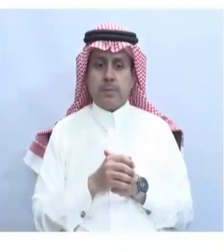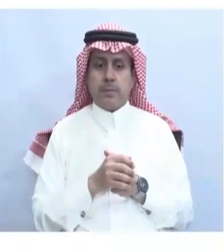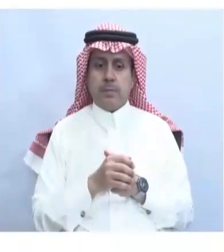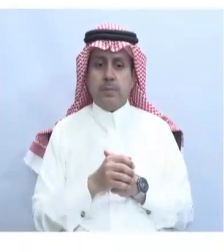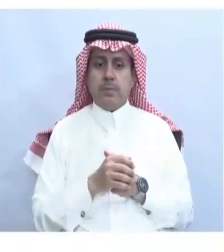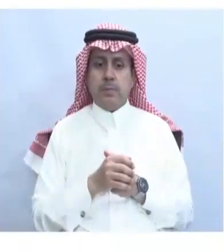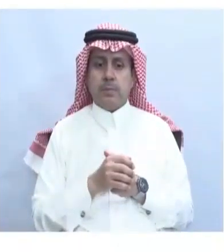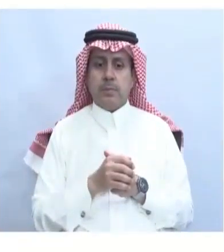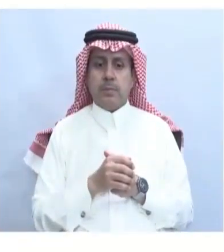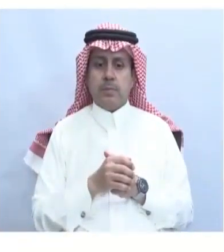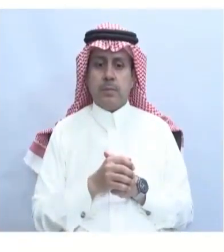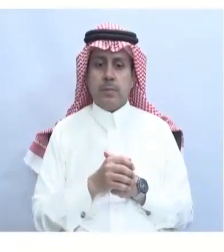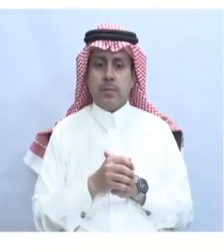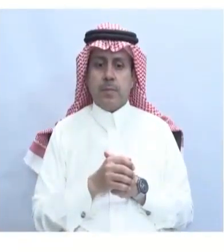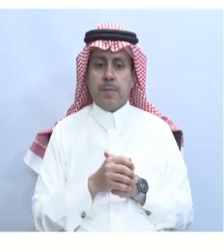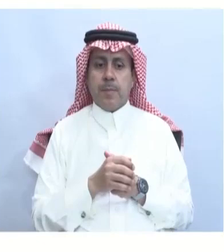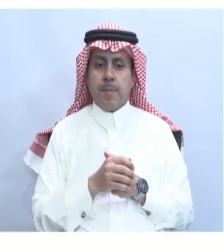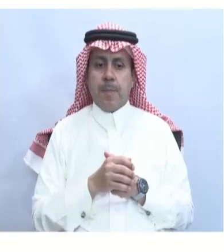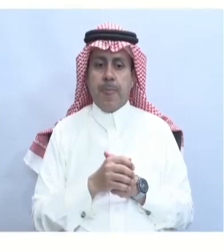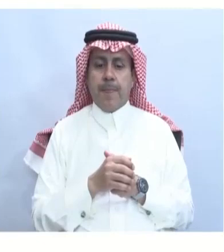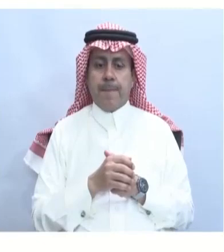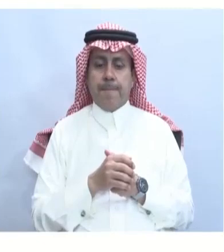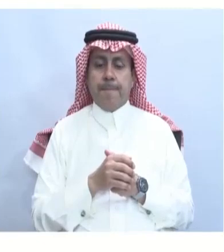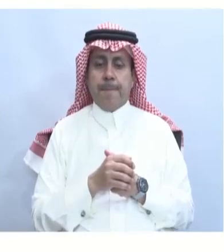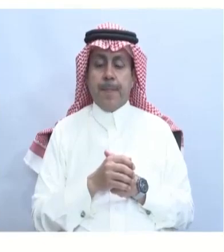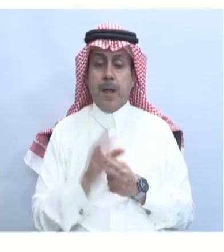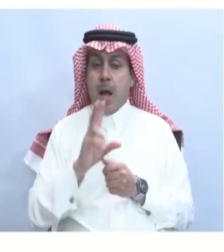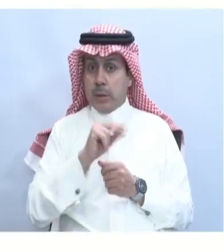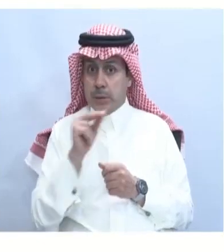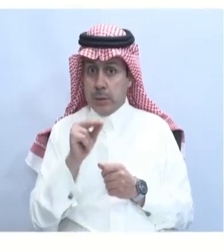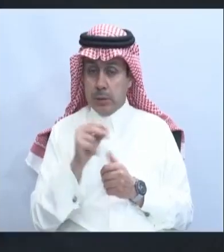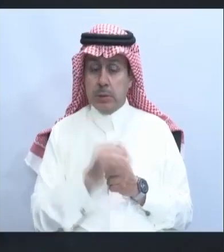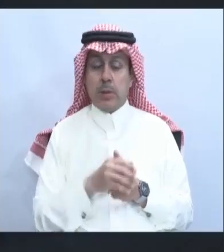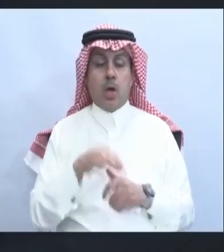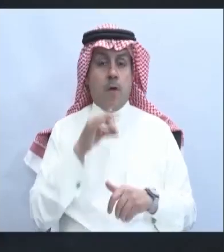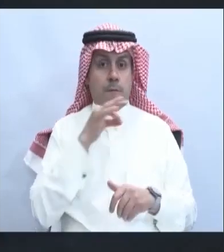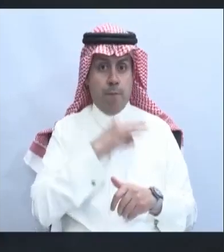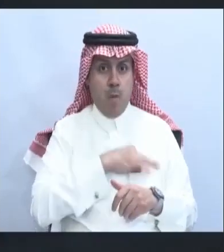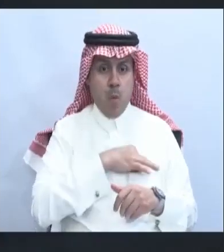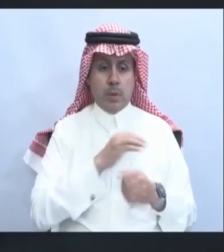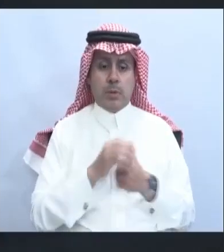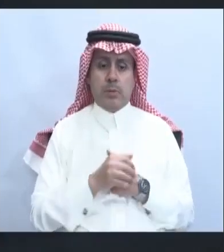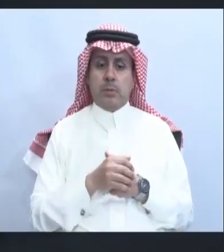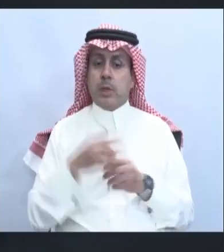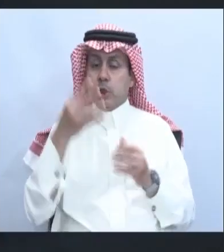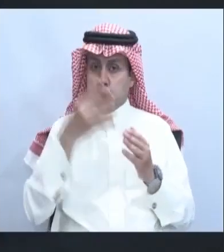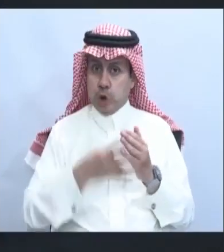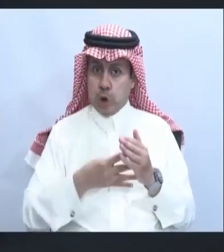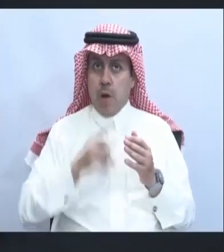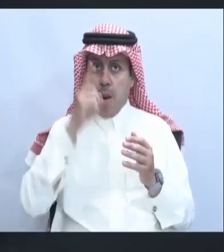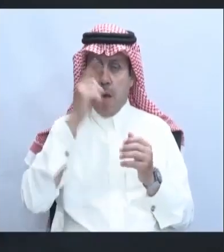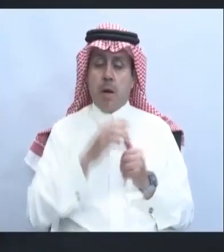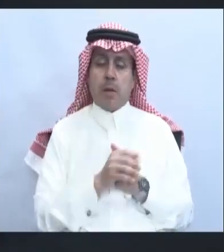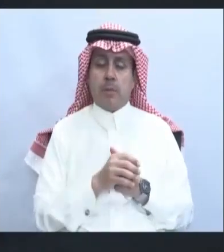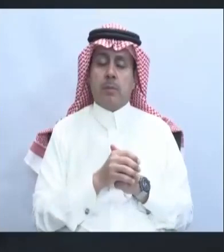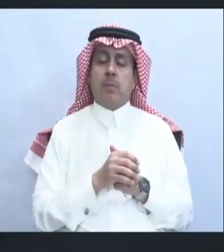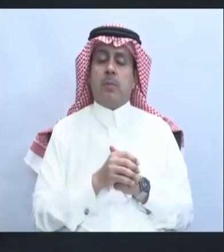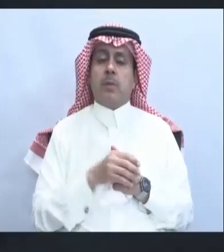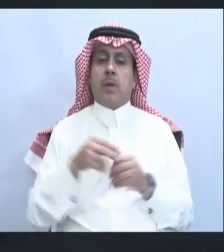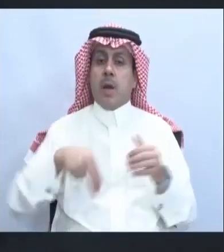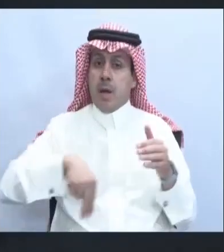نعم ناتي الى احد هذه الحكم التي من اجلها شرع الله جل وعلا